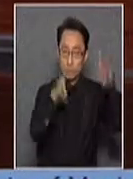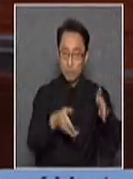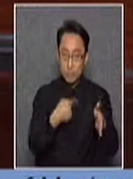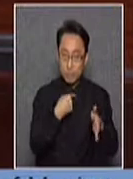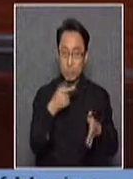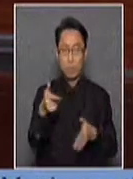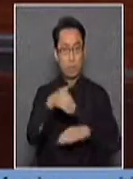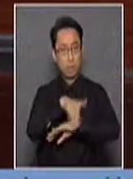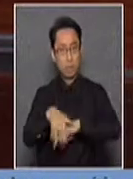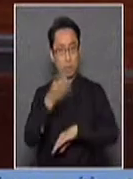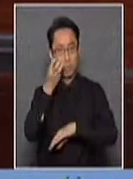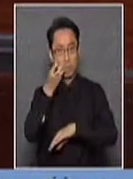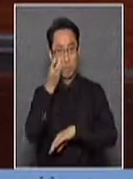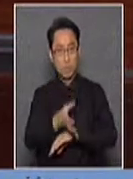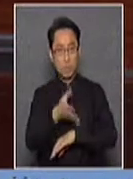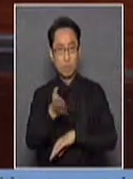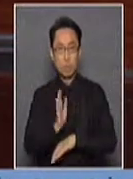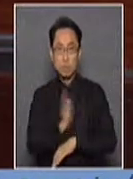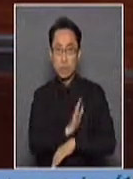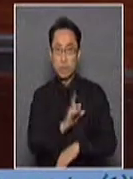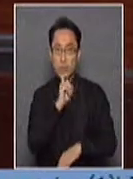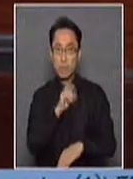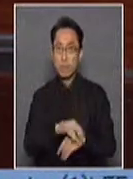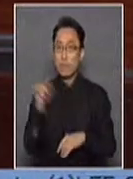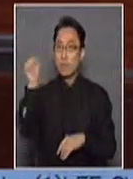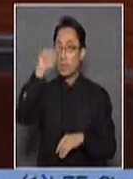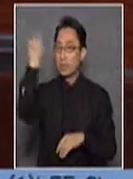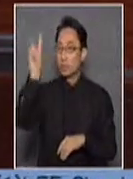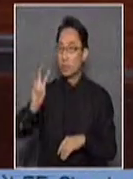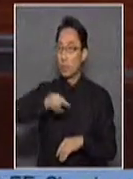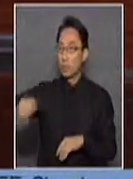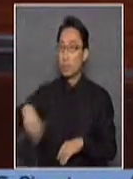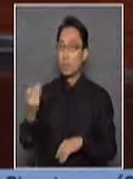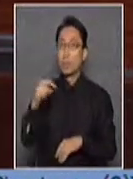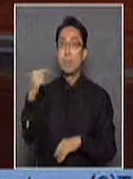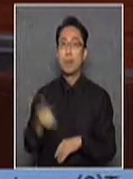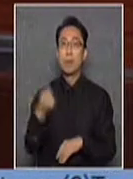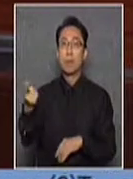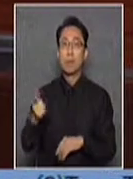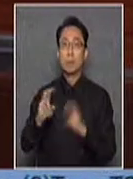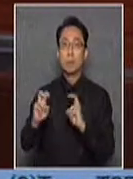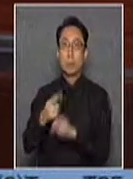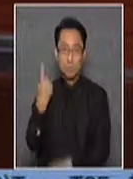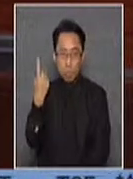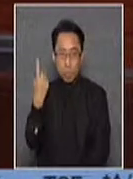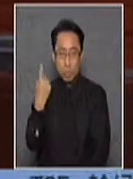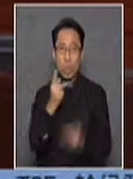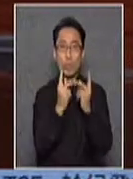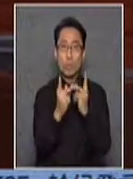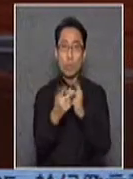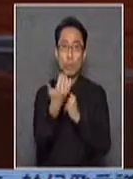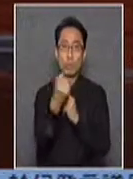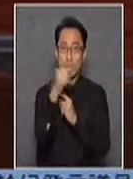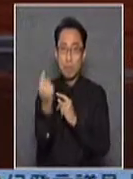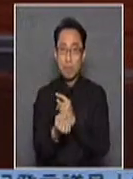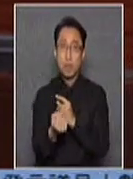視同埋嘅偏頗。天水圍30萬人得一個鐵路站，屯門60萬人口